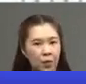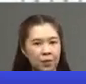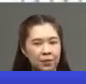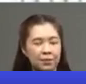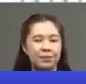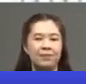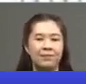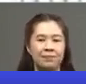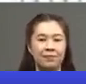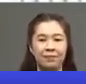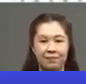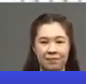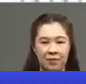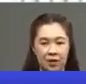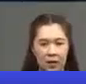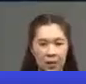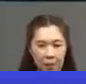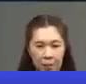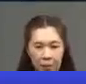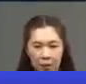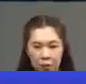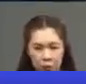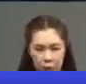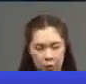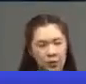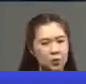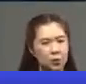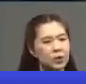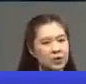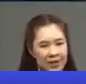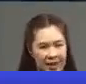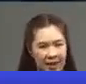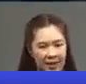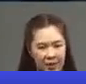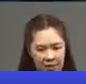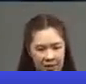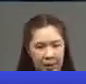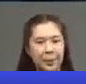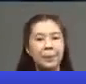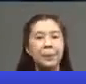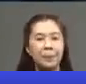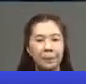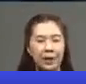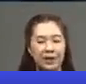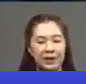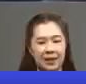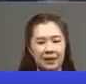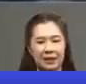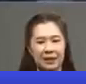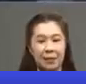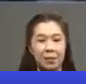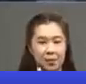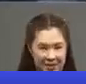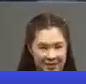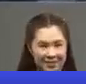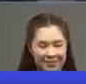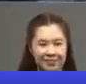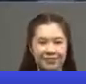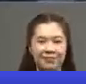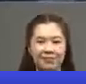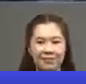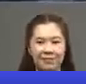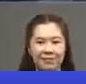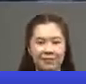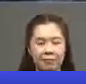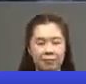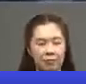สำคัญด้วยนะคะแล้วก็มีการย้ำถึงศักยภาพของไทยในเวทีเอเปกค่ะซึ่งเวทีระดับโลกแล้วก็มั่นใจว่าว่าการได้มาพูดคุย